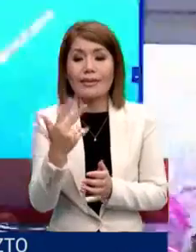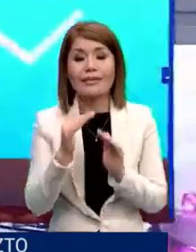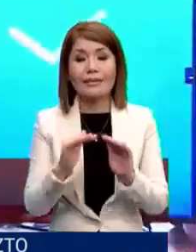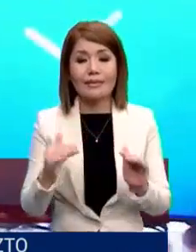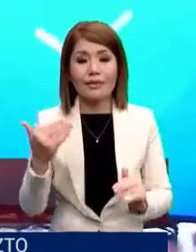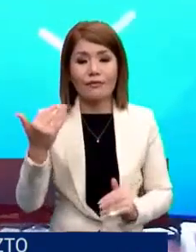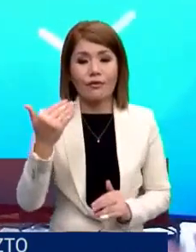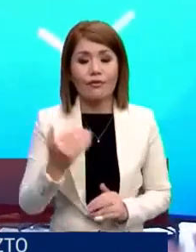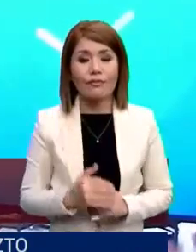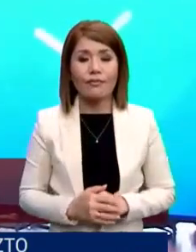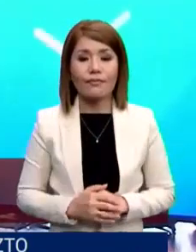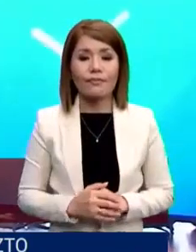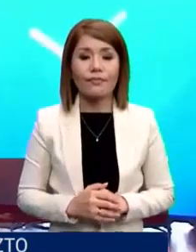әкесі.